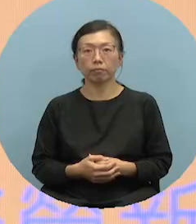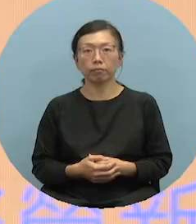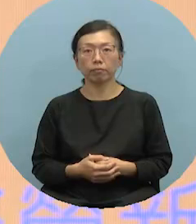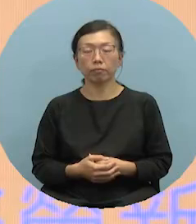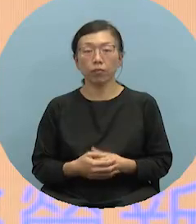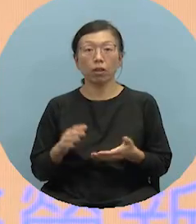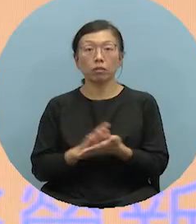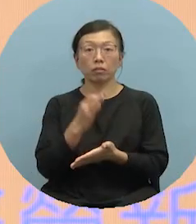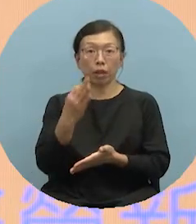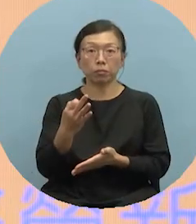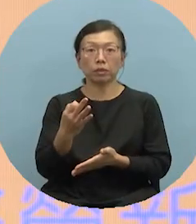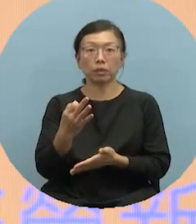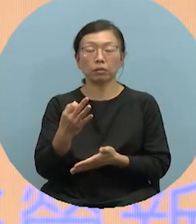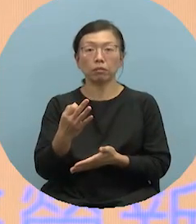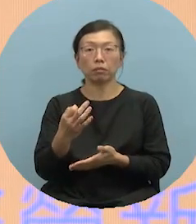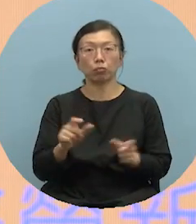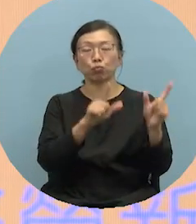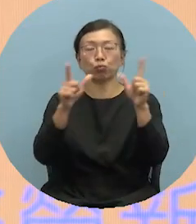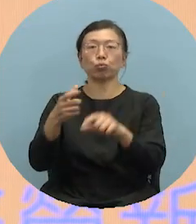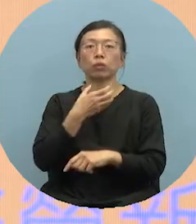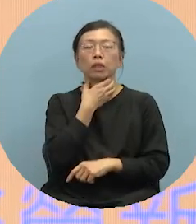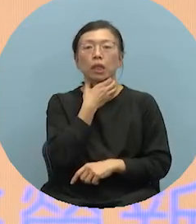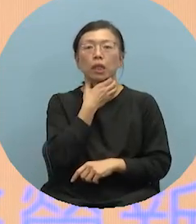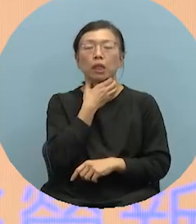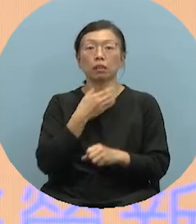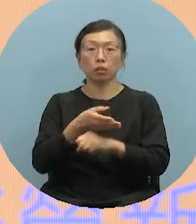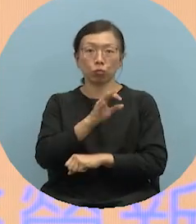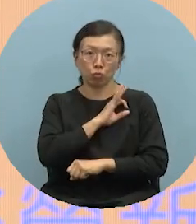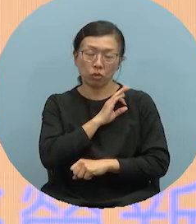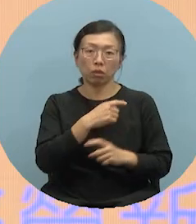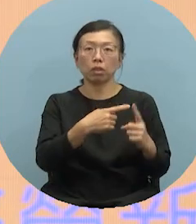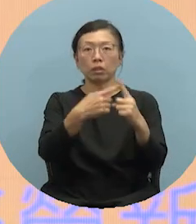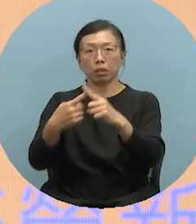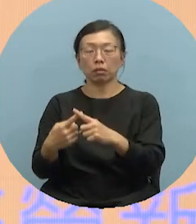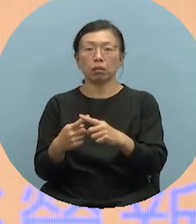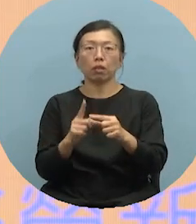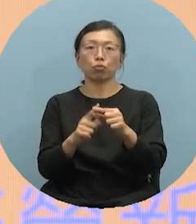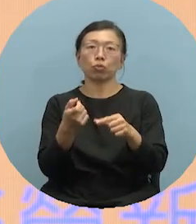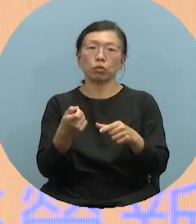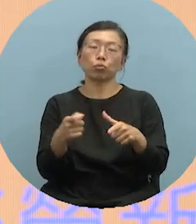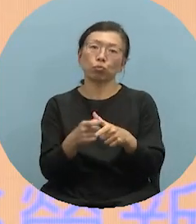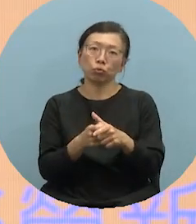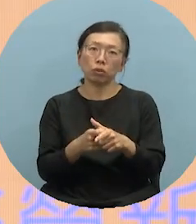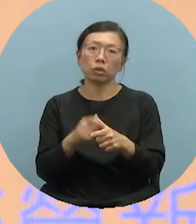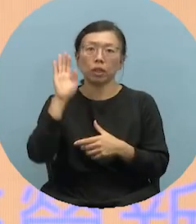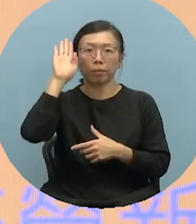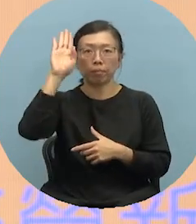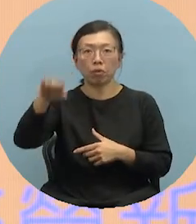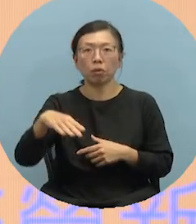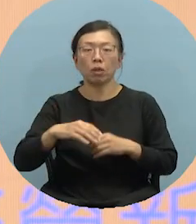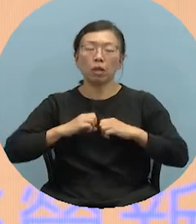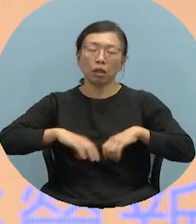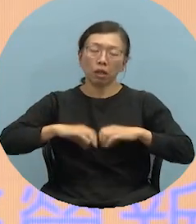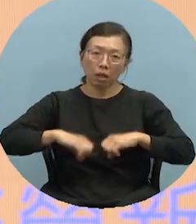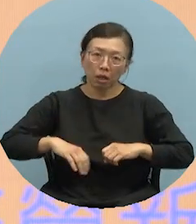經過三年不容易的日子呢，其實個社會無論市民也好，中小企也好，都希望可以透一透氣，固本培